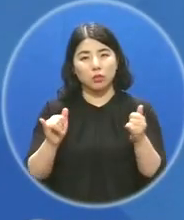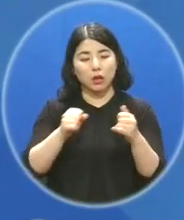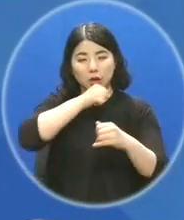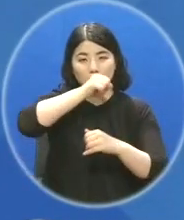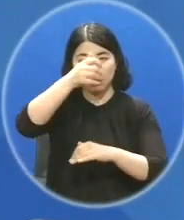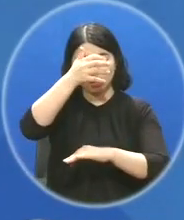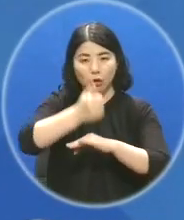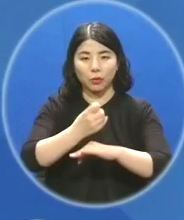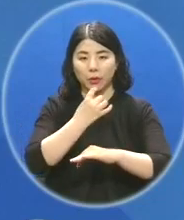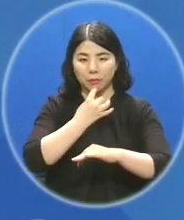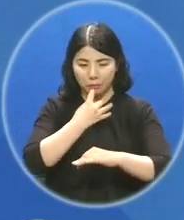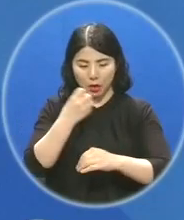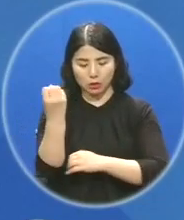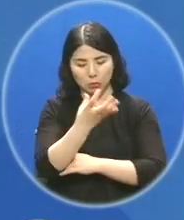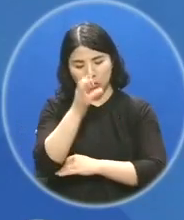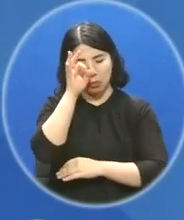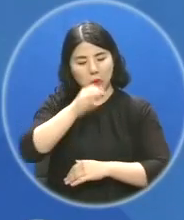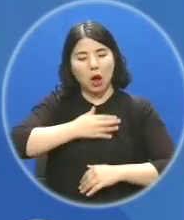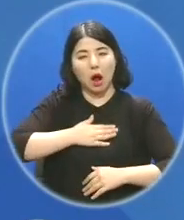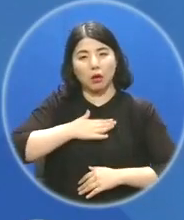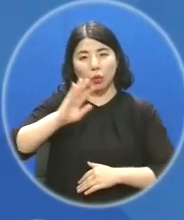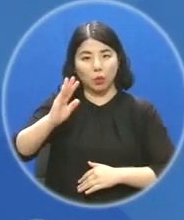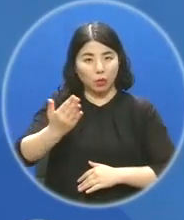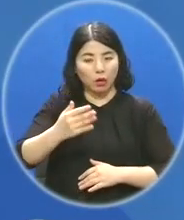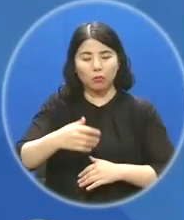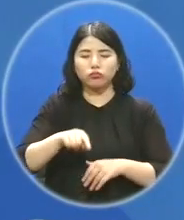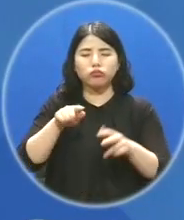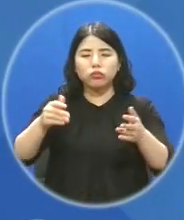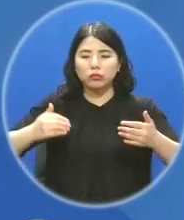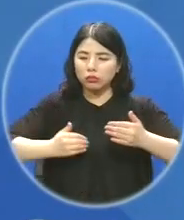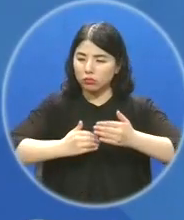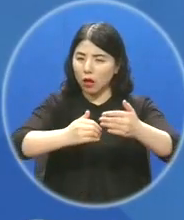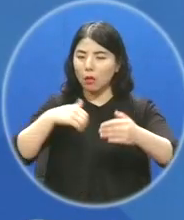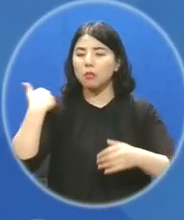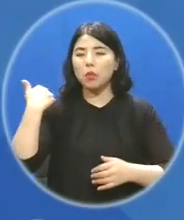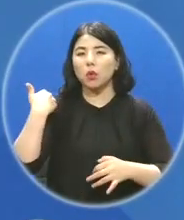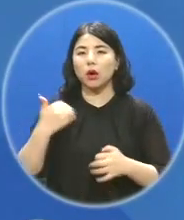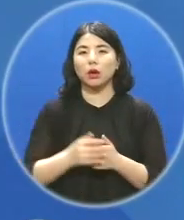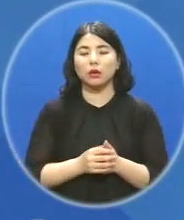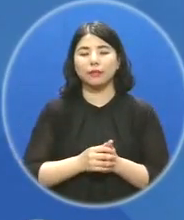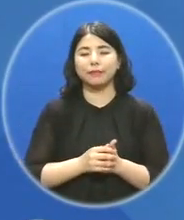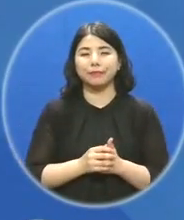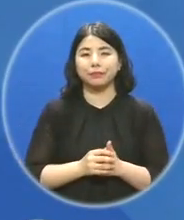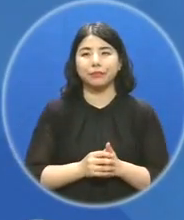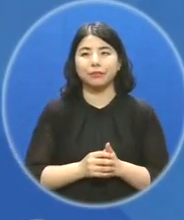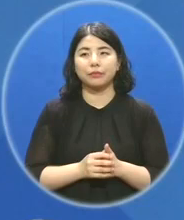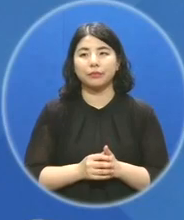당선된 결과를 언론을 통해서 아는 거지 네. 모르게 되는 거죠. 그리고 그분이